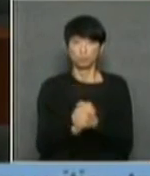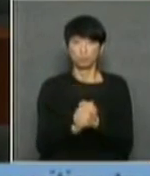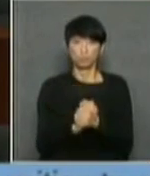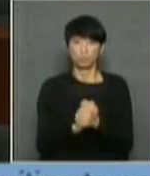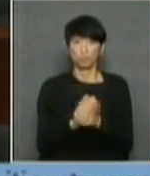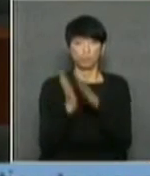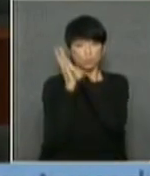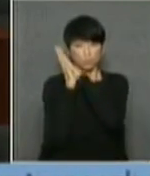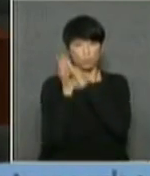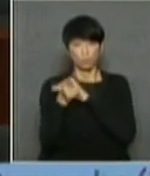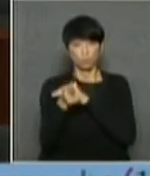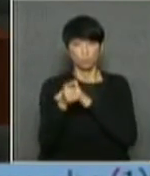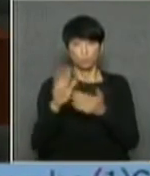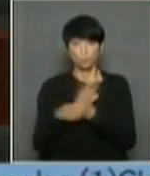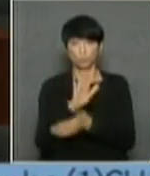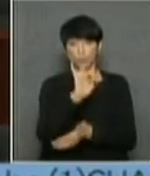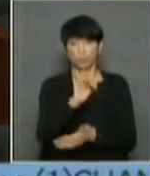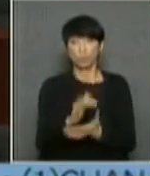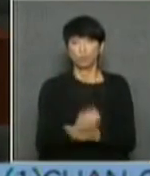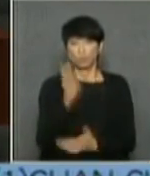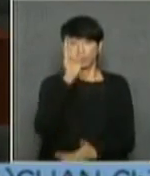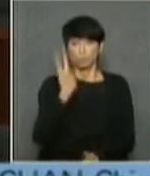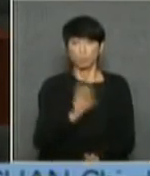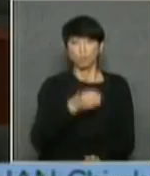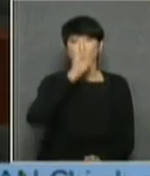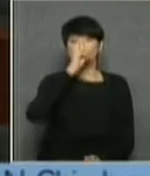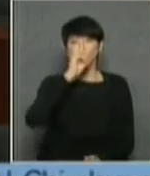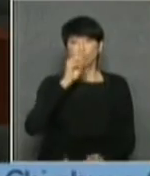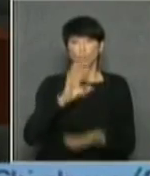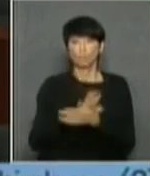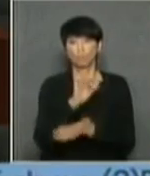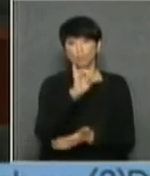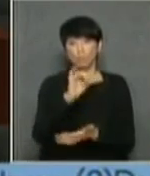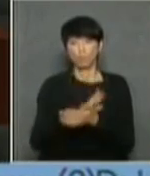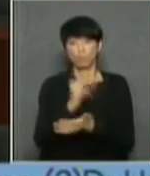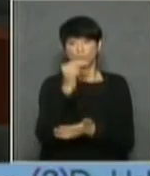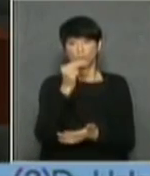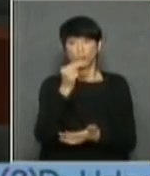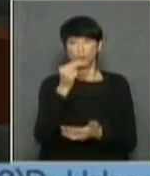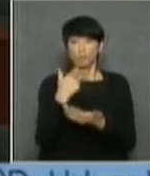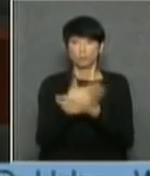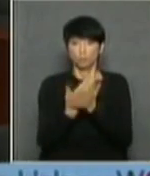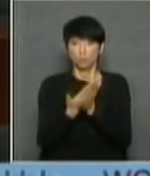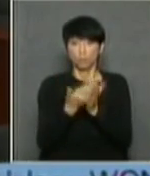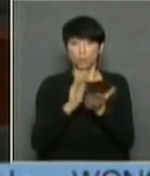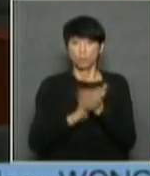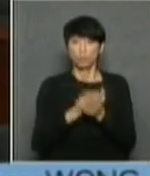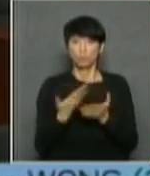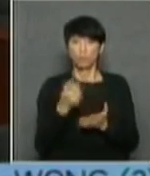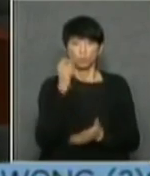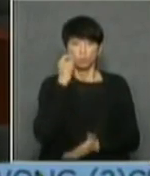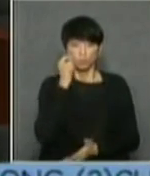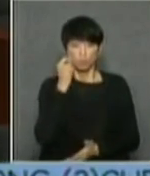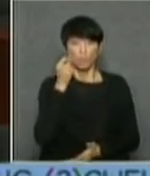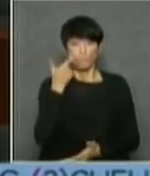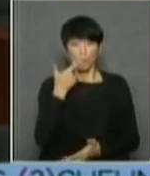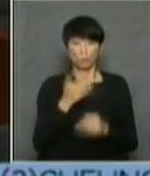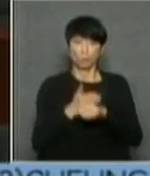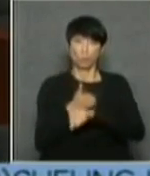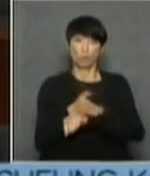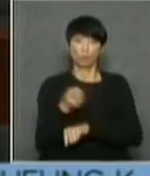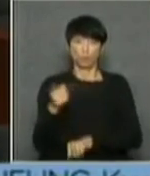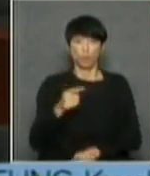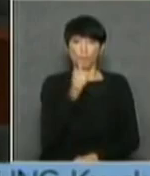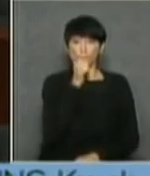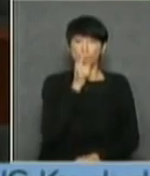6、7年，可能飲了很多年的鉛水，但是現在呢已經是超過8歲，那他們又沒得驗喎。咁所以呢啲家長都好焦急，